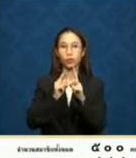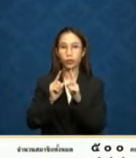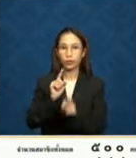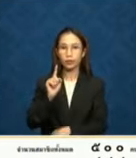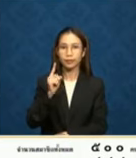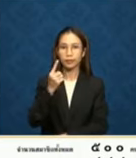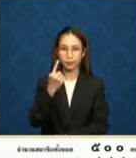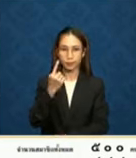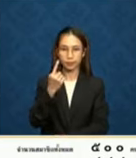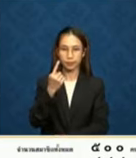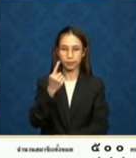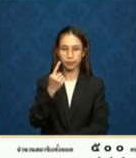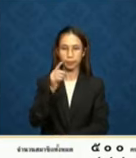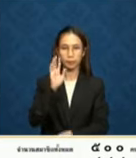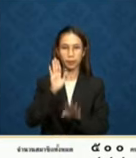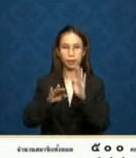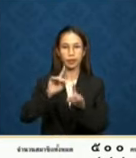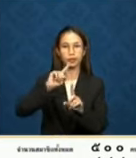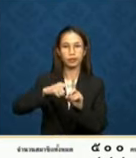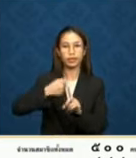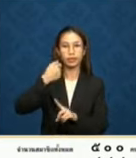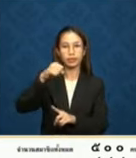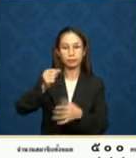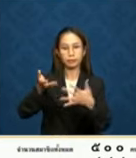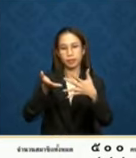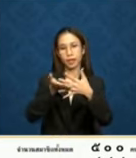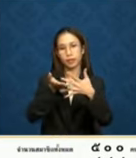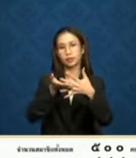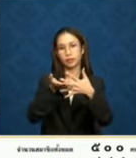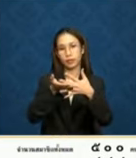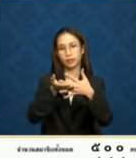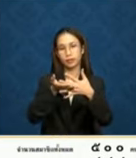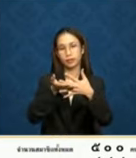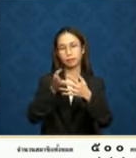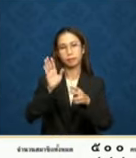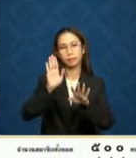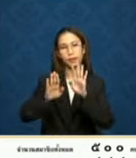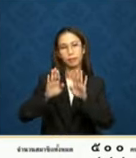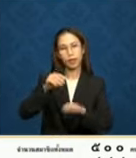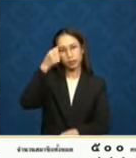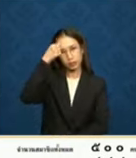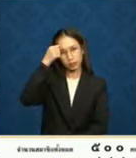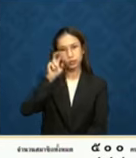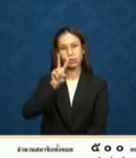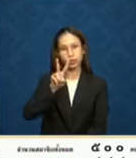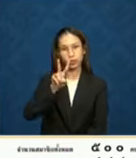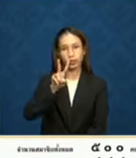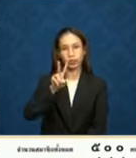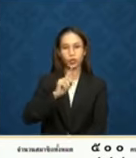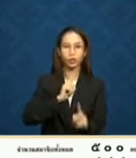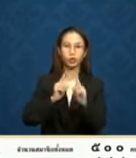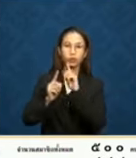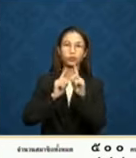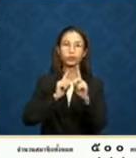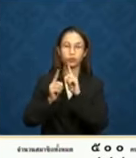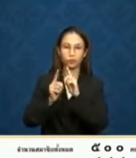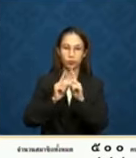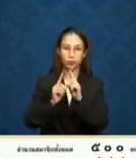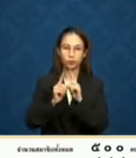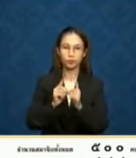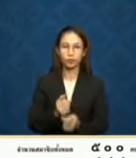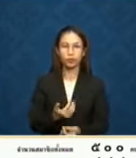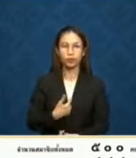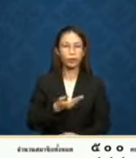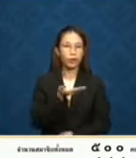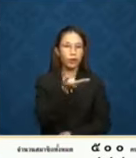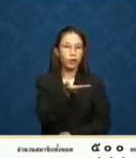กลางเดือนตูราคมประมาณกลางเดือนคือใช้เวลา 2 วันซึงตรงนี้ผมก็ตองขอ